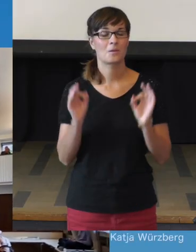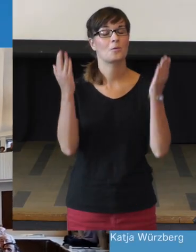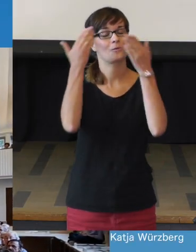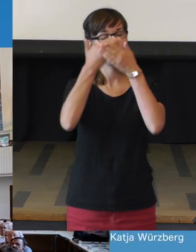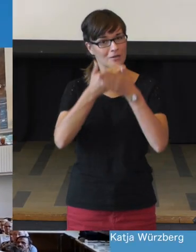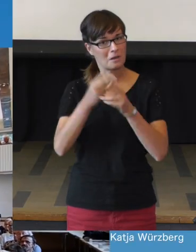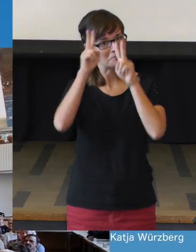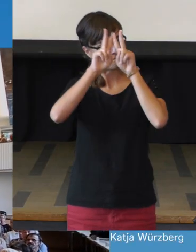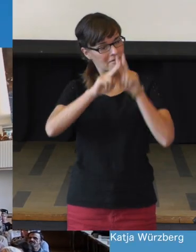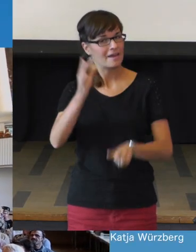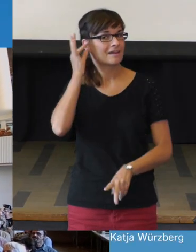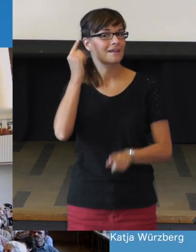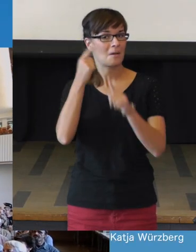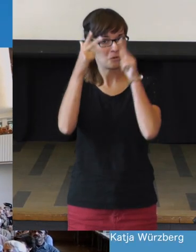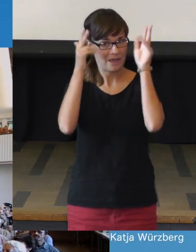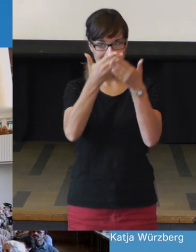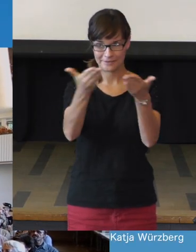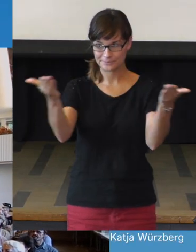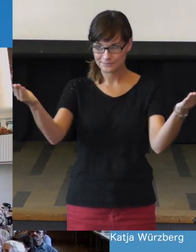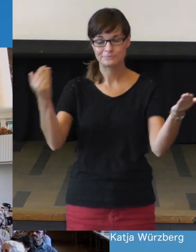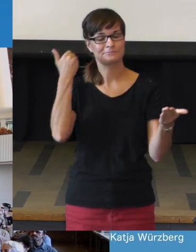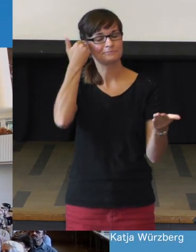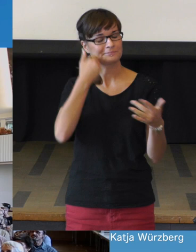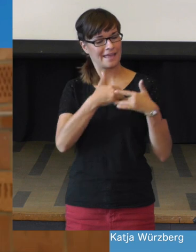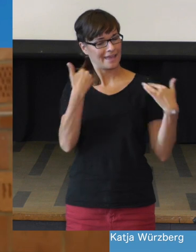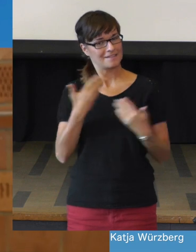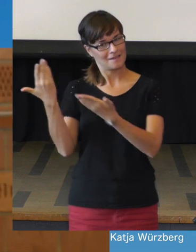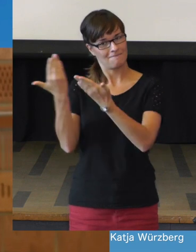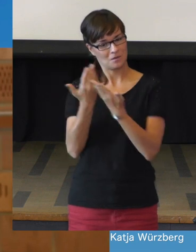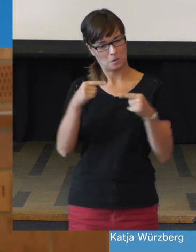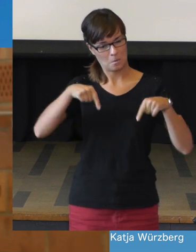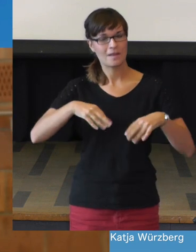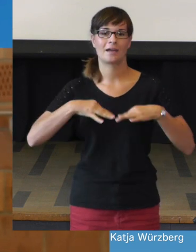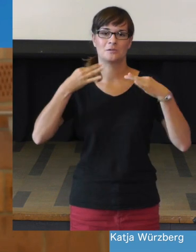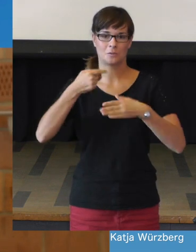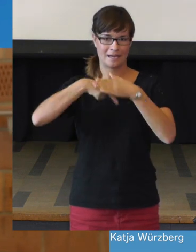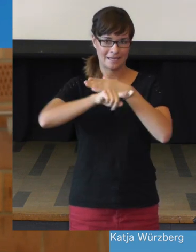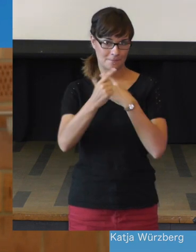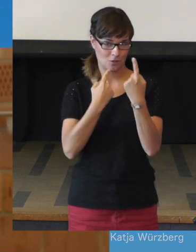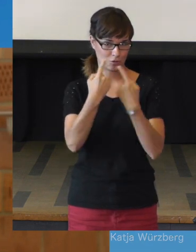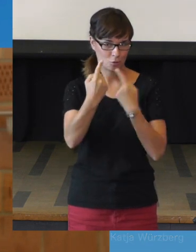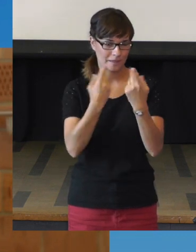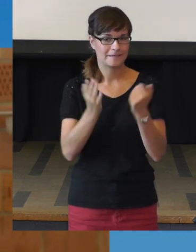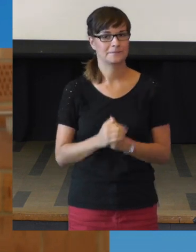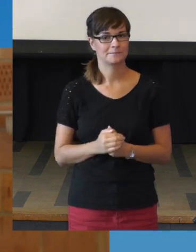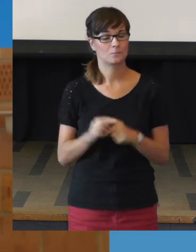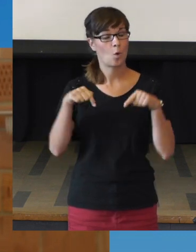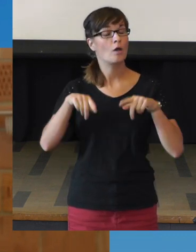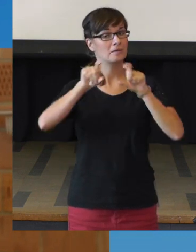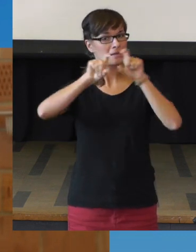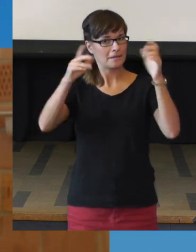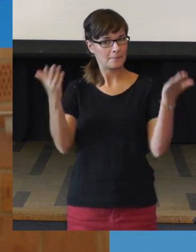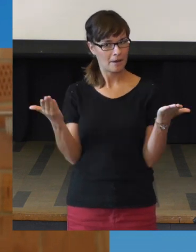Guten Abend, meine sehr verehrten Damen und Herren. Ich darf Sie recht herzlich begrüßen zu Gesundheit im Gespräch.